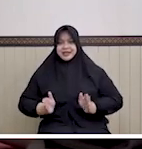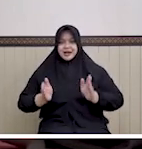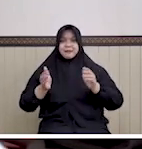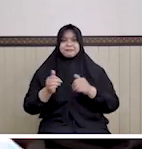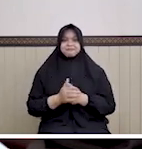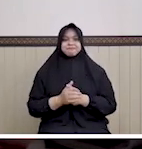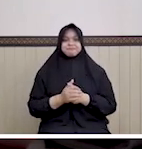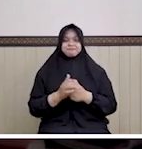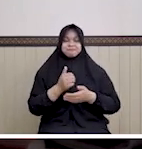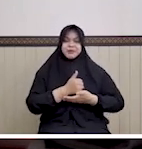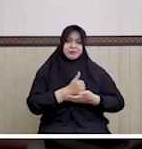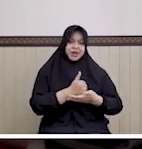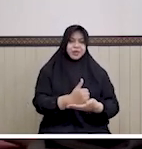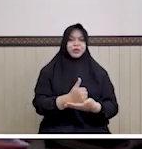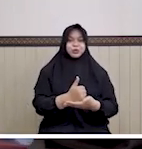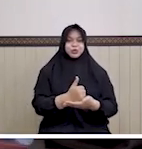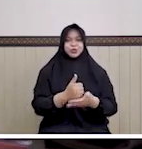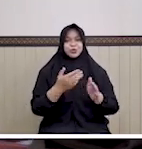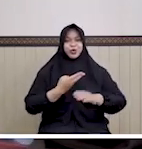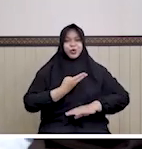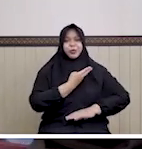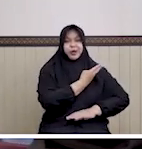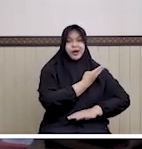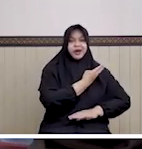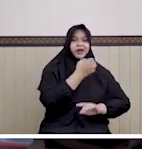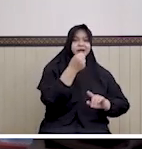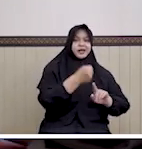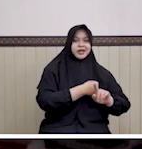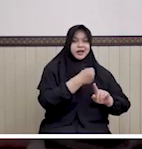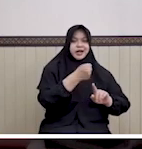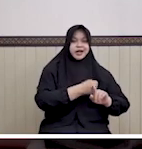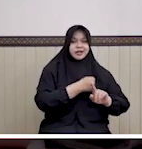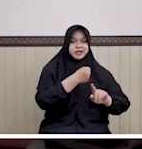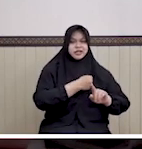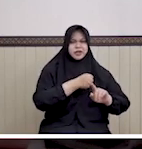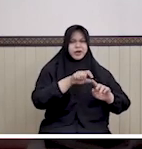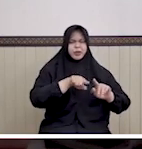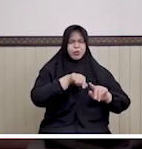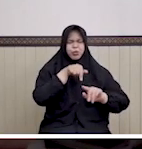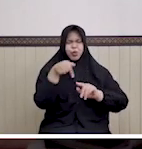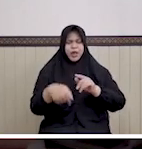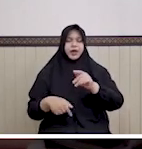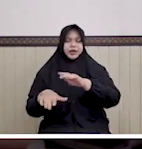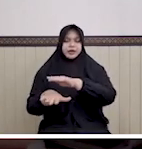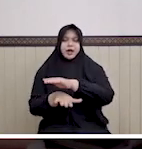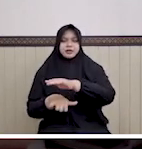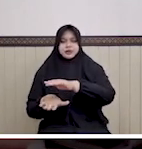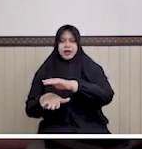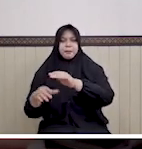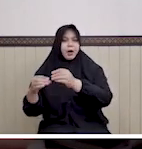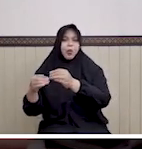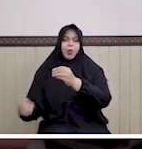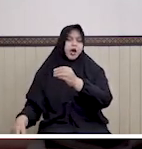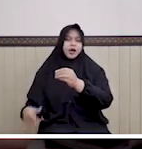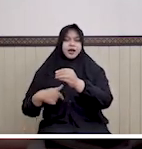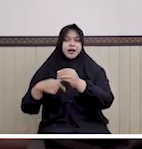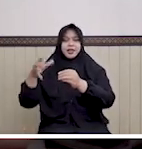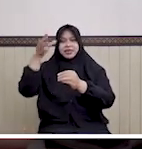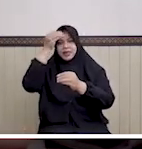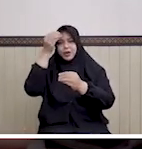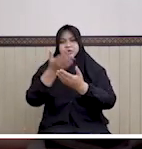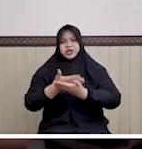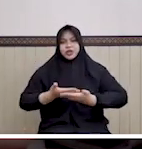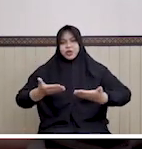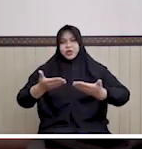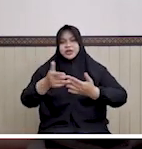membantu eh korban kekerasan di becek terbawah begitu ya karena yang tahu-tahu situasi adalah